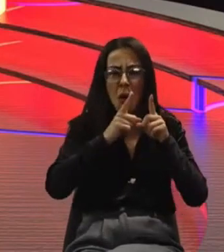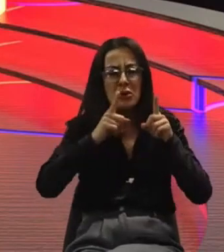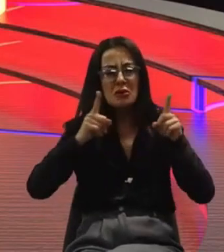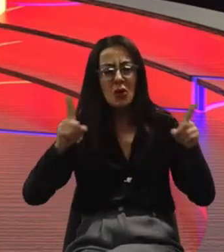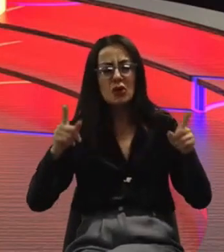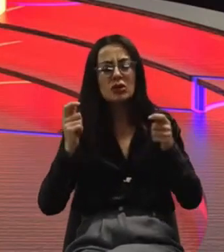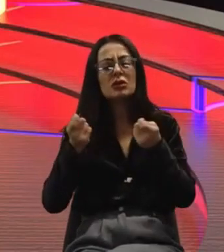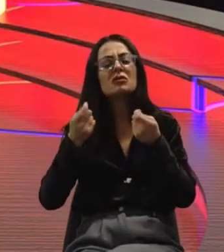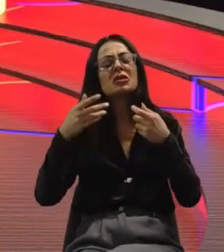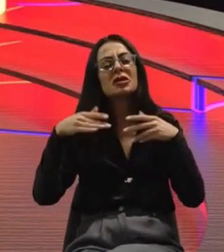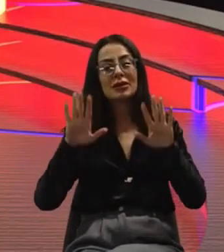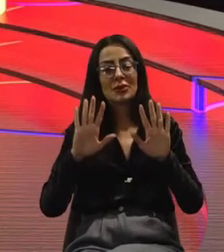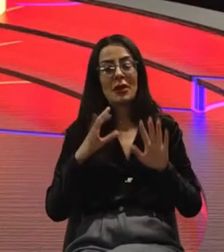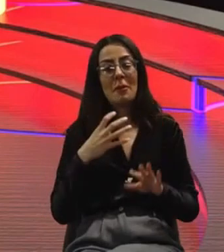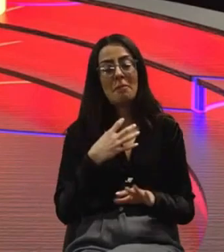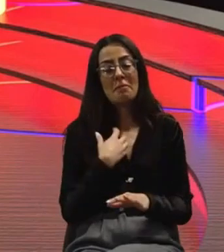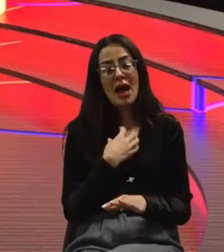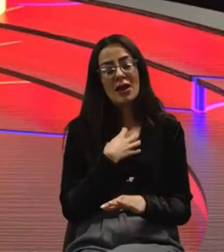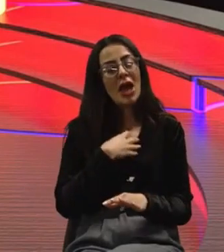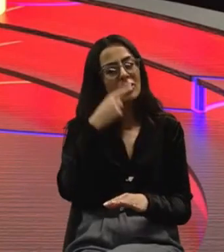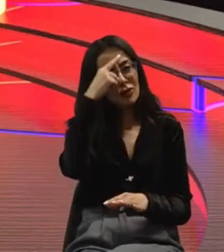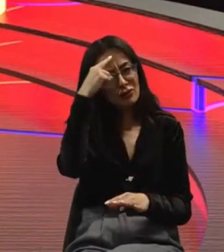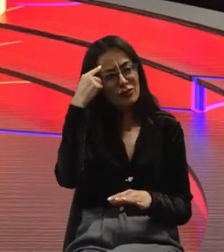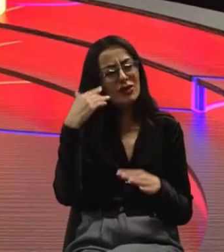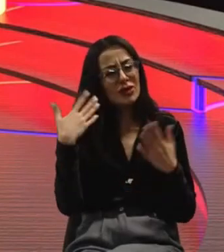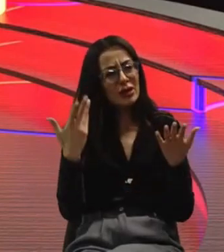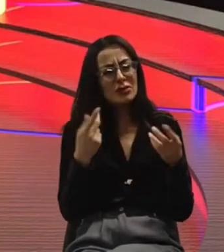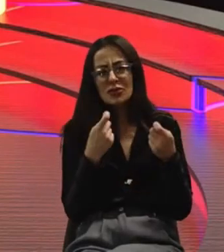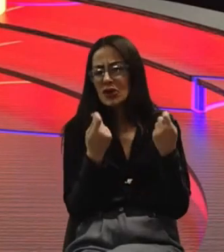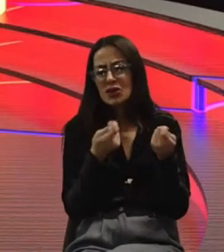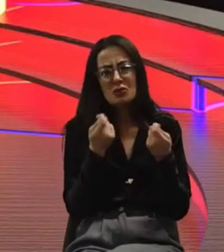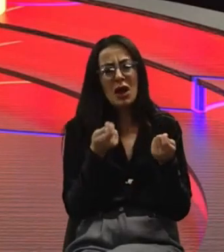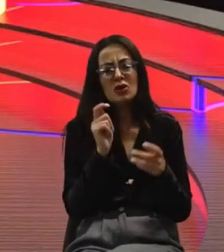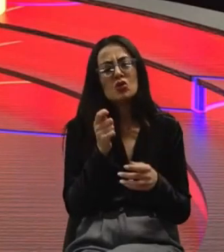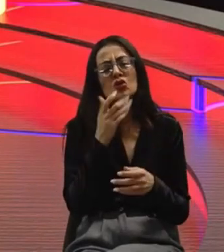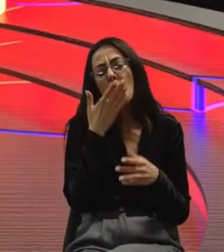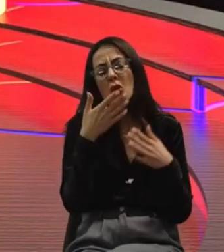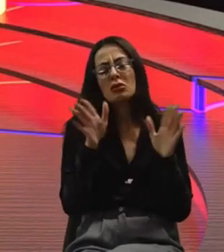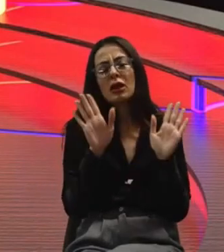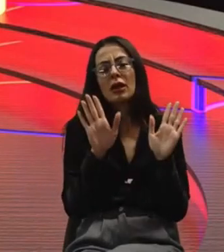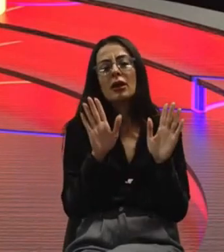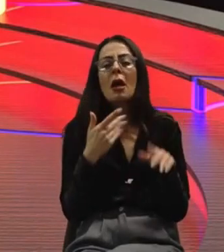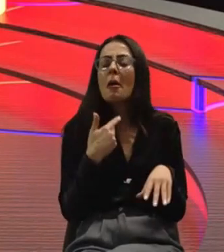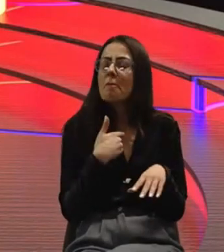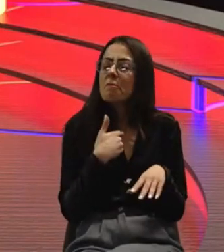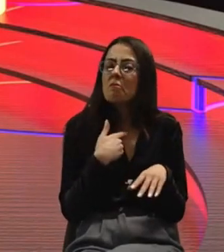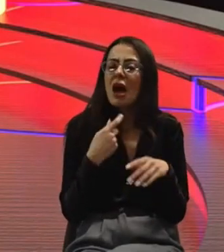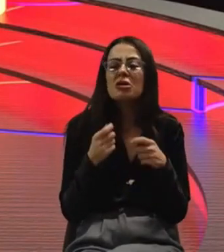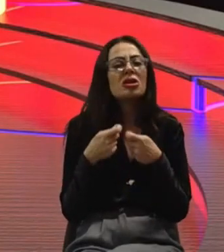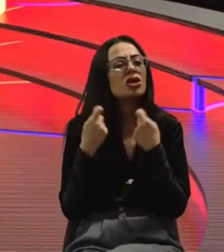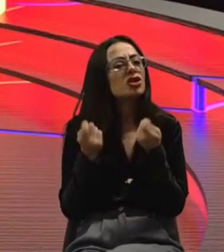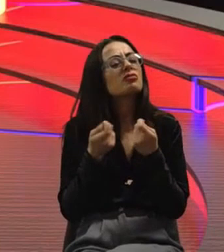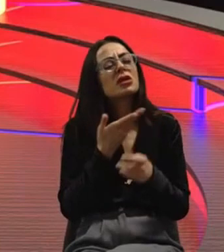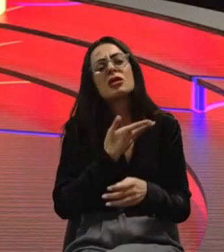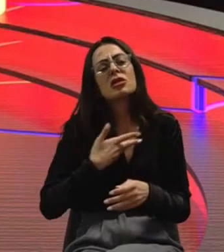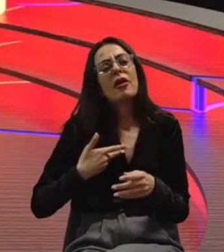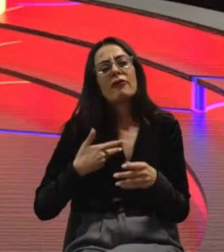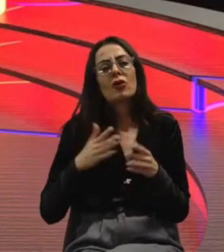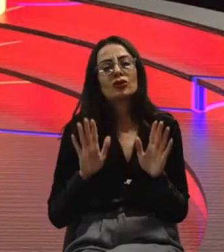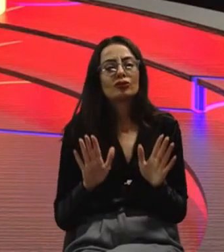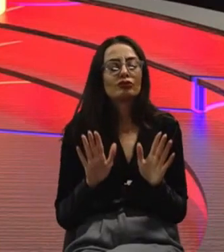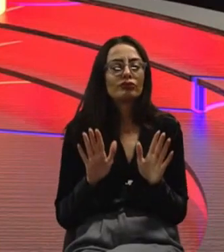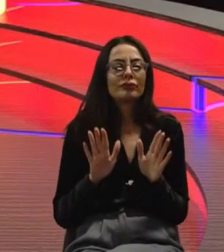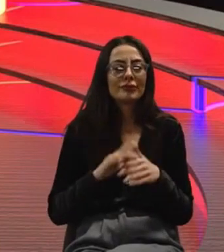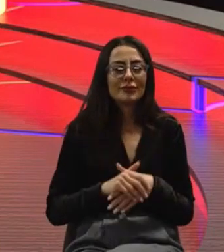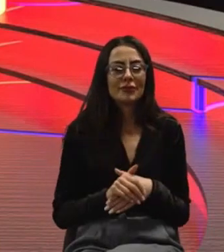sen şanslı oldum çalışmak hiçbir zaman futbolu gelmemiştir hayatımda Çünkü yaptığım işi genelde sevdim ama galiba